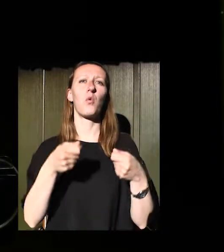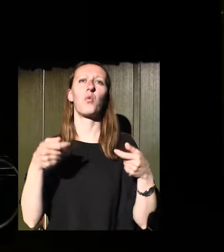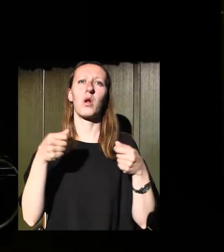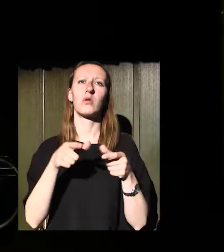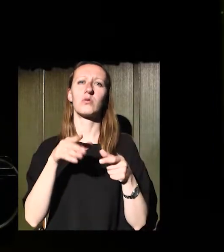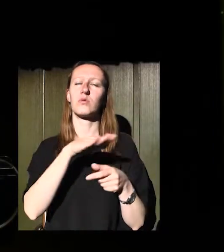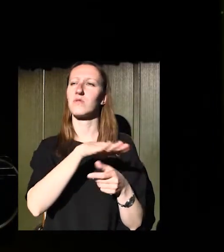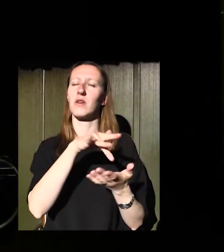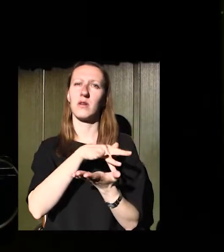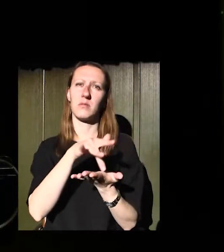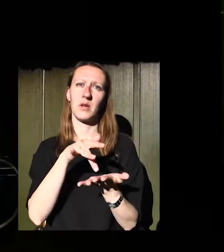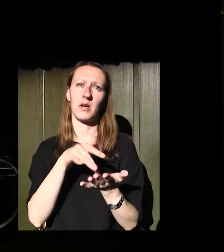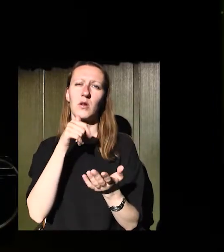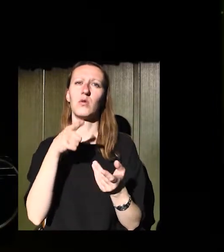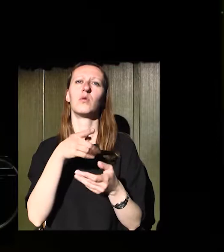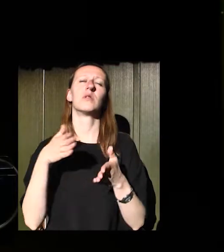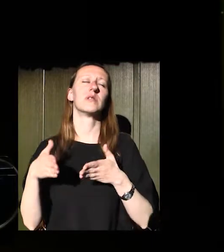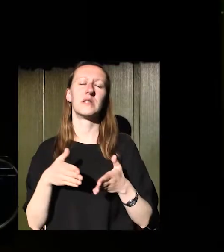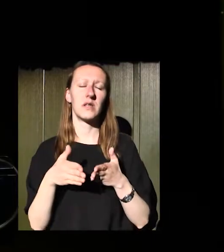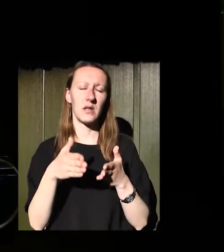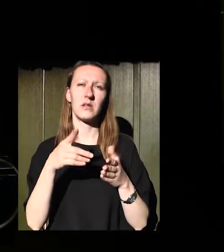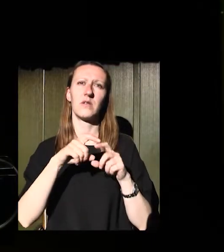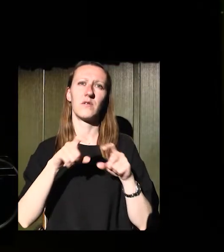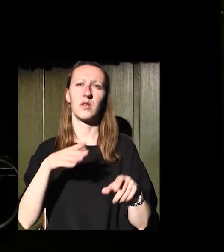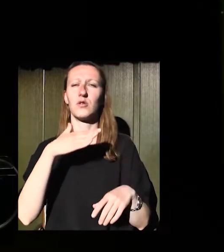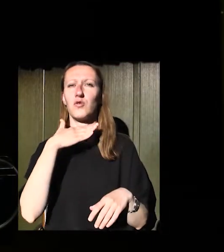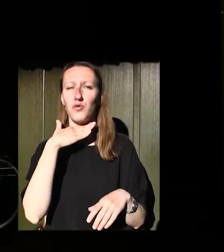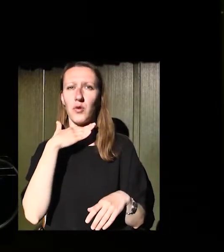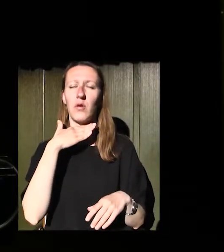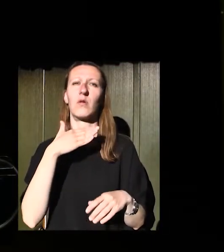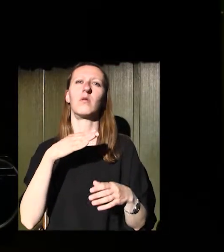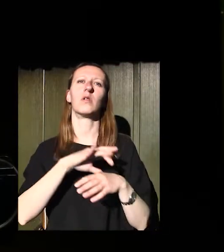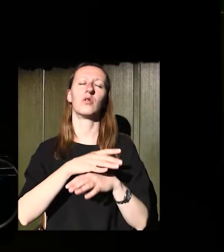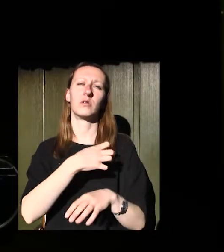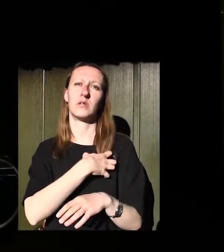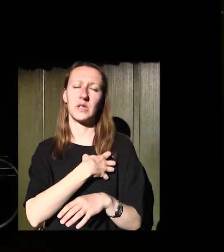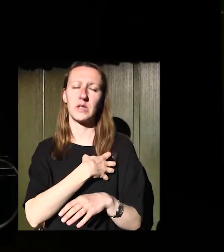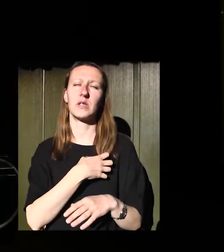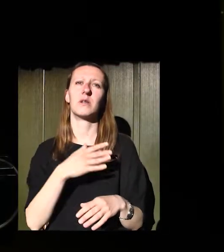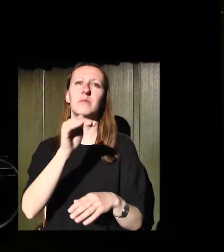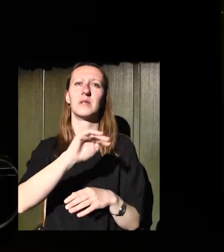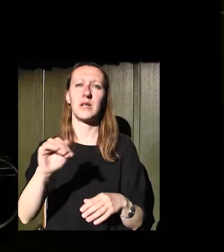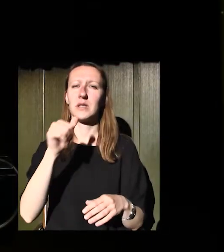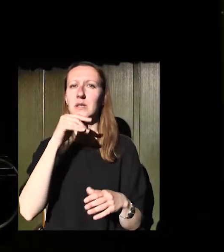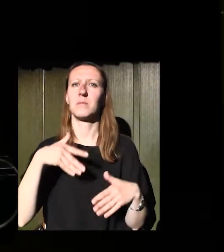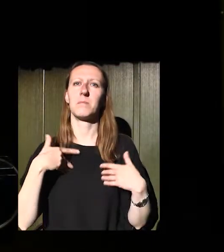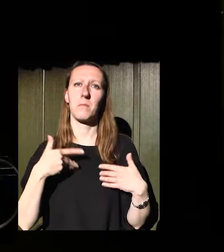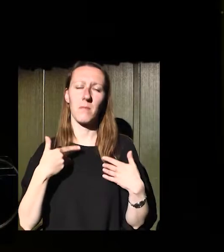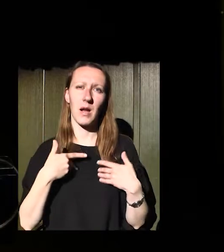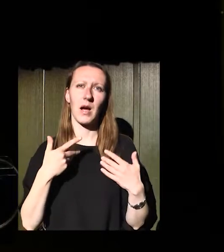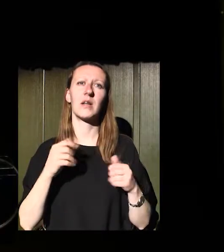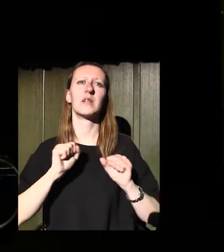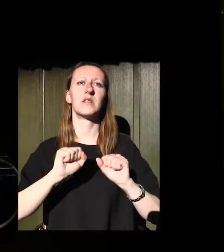Ulaže se u sva područja, u infrastrukturu, vrtiće i škole, socijalnu skrb, djecu i